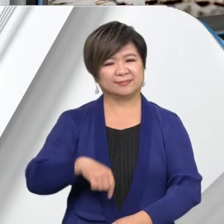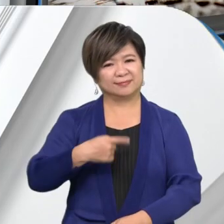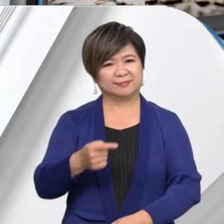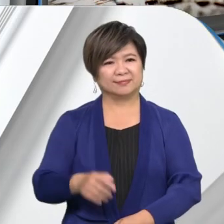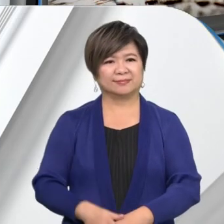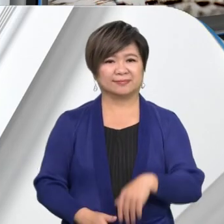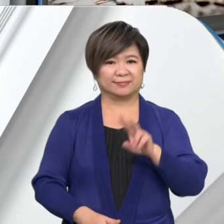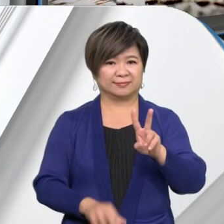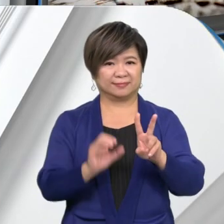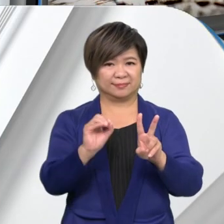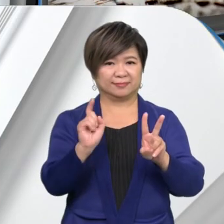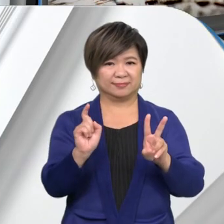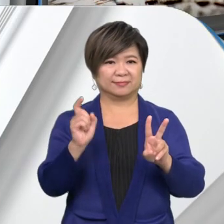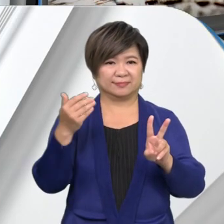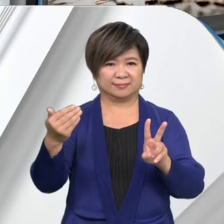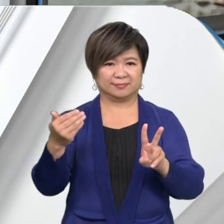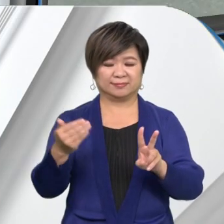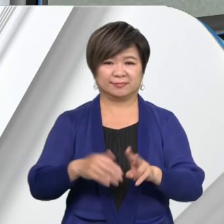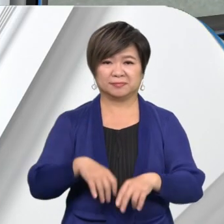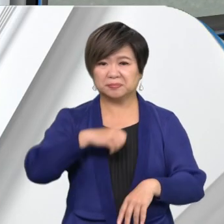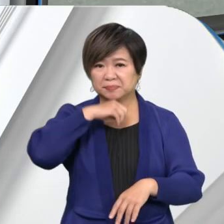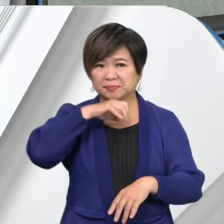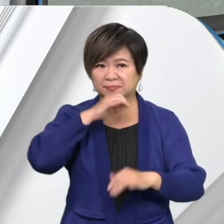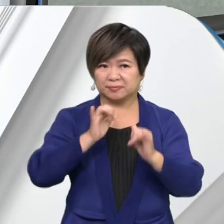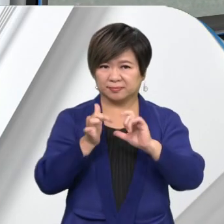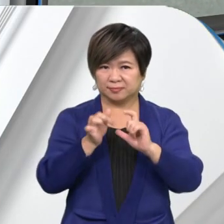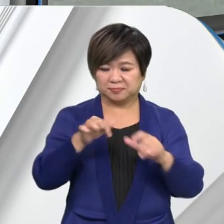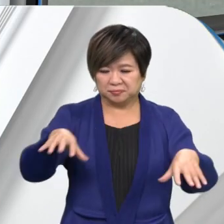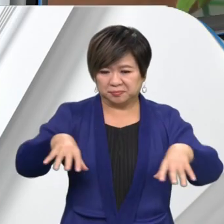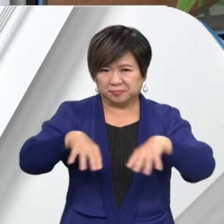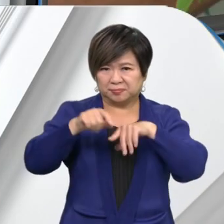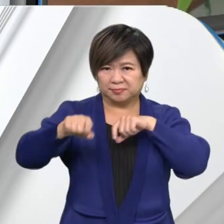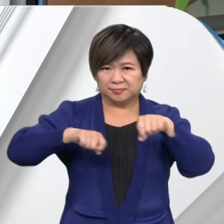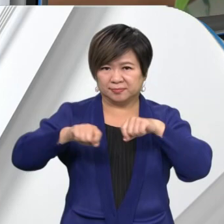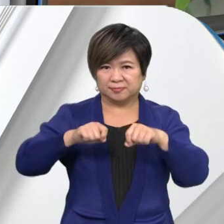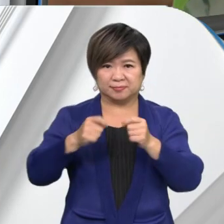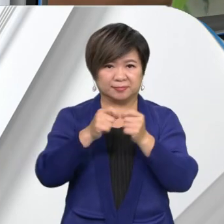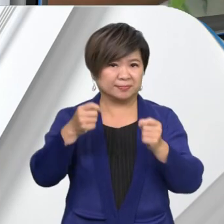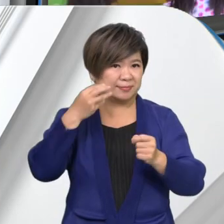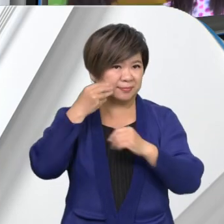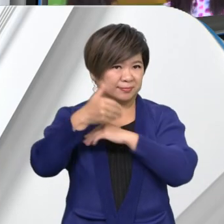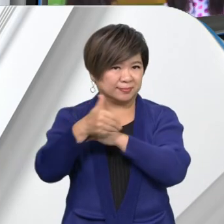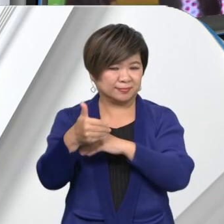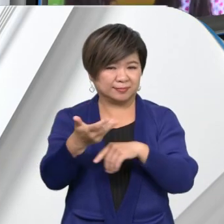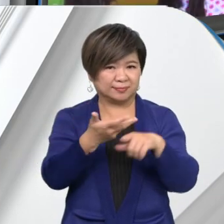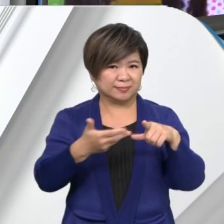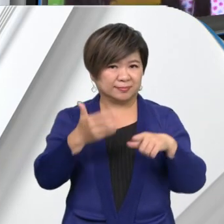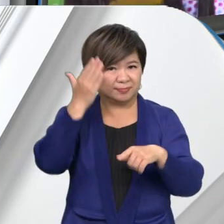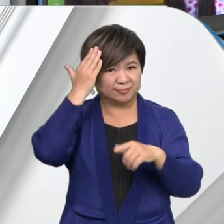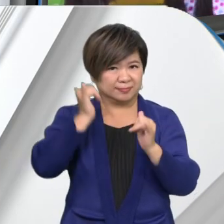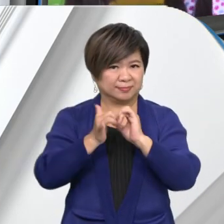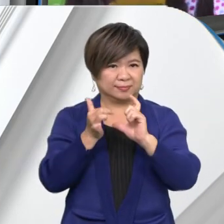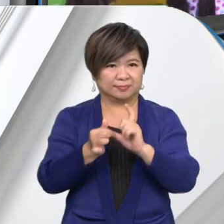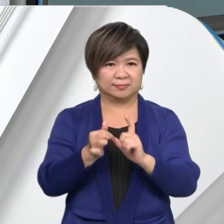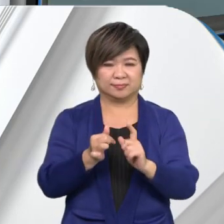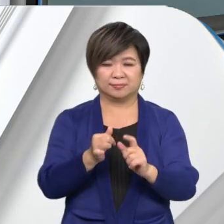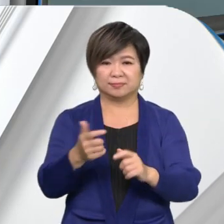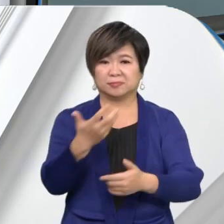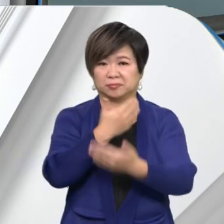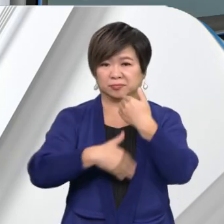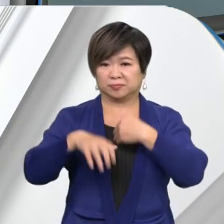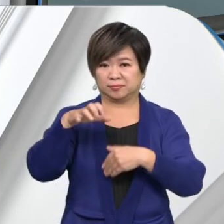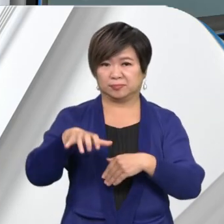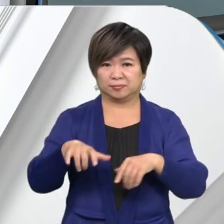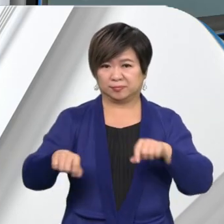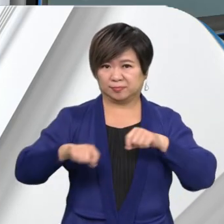我们看到，通过二郎追求平等站社区进行计划，从此以后探讨社区、完善社区扩充方